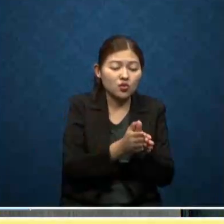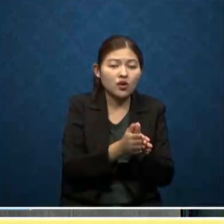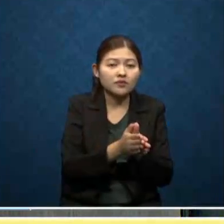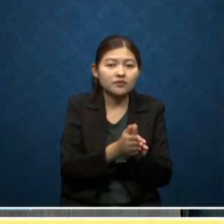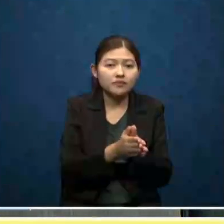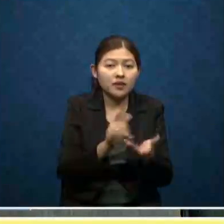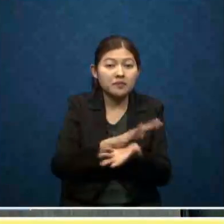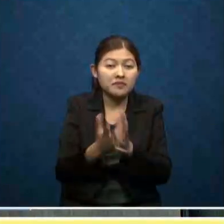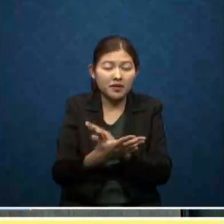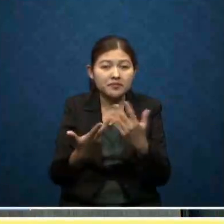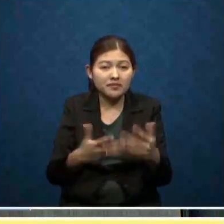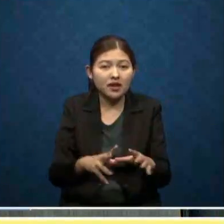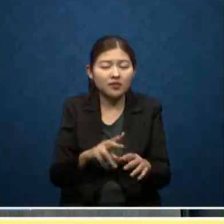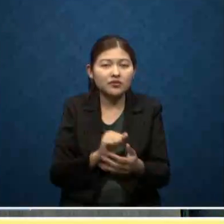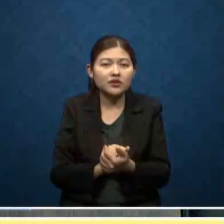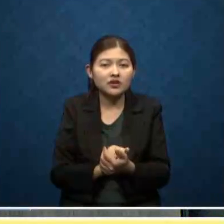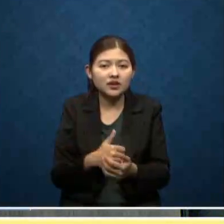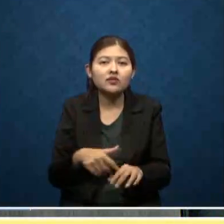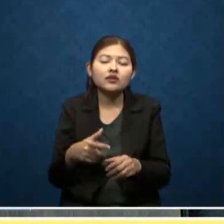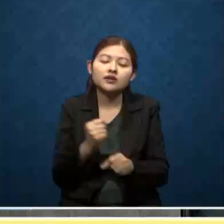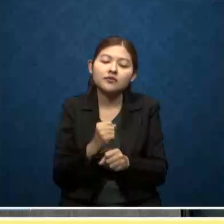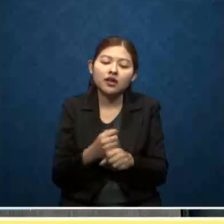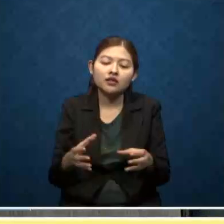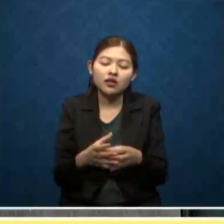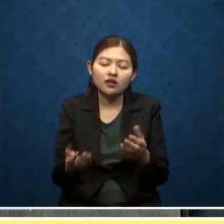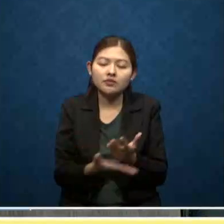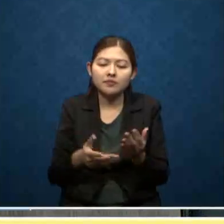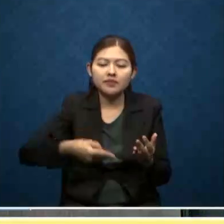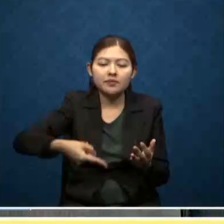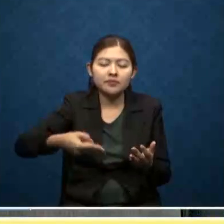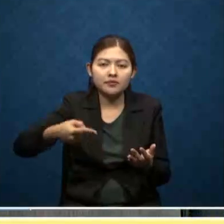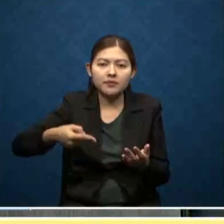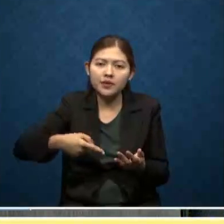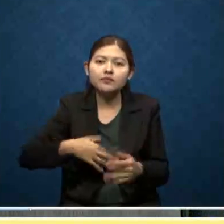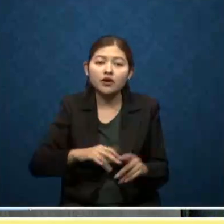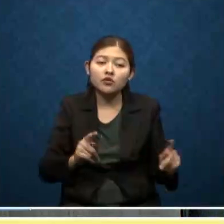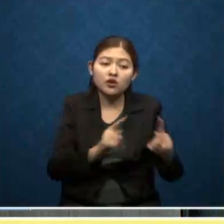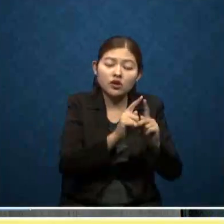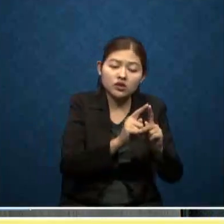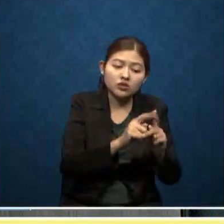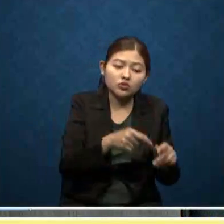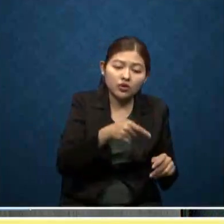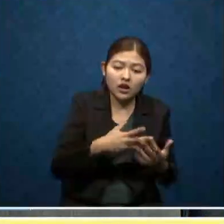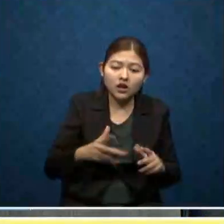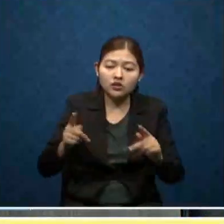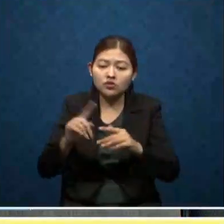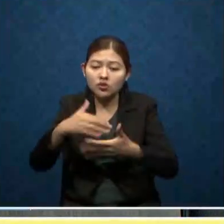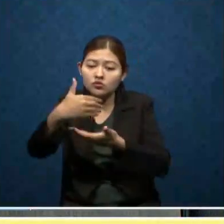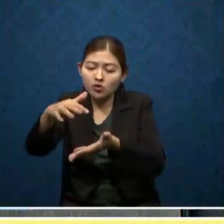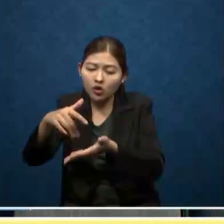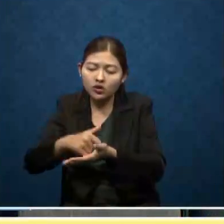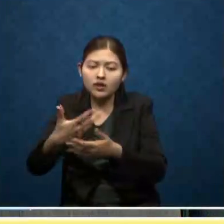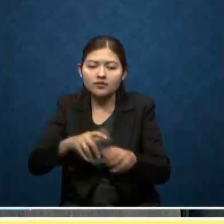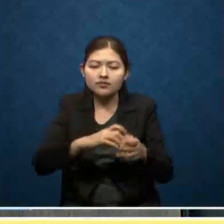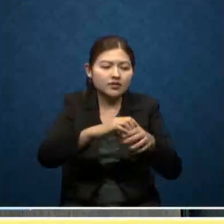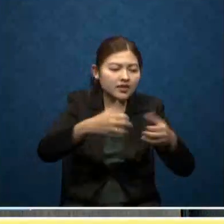อยากให้มาอยู่เพื่อไม่ให้หน่วยงานนั้นเกิดความซ้ำซ้อนหน่วยงานผลิตอยู่กระทรวงนึงหน่วยงานจำหน่ายอยู่อีกกระทรวงนึงการ